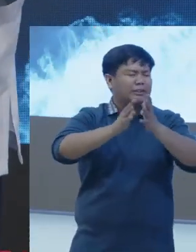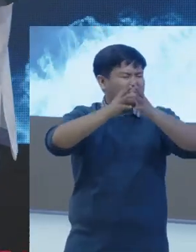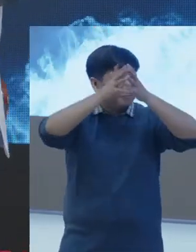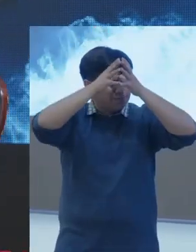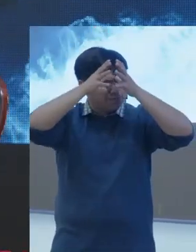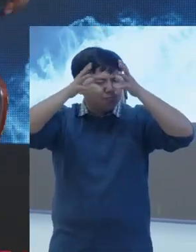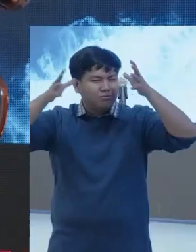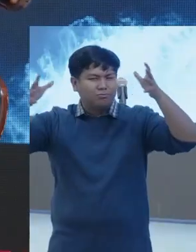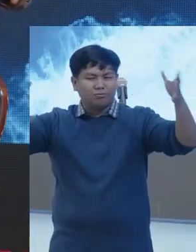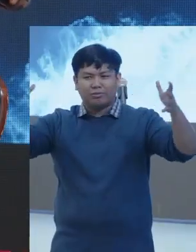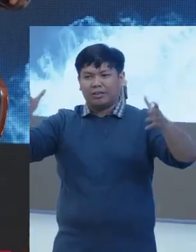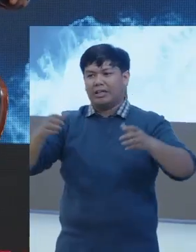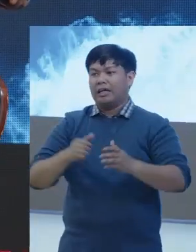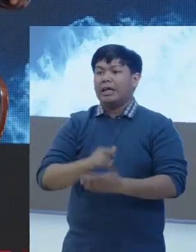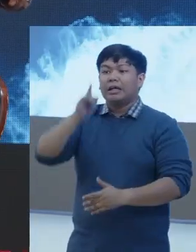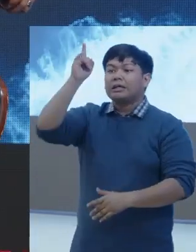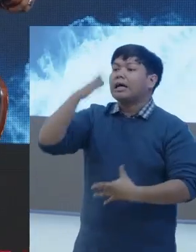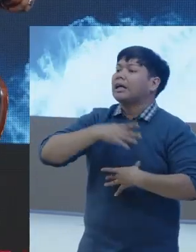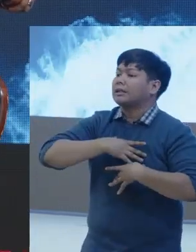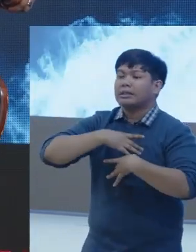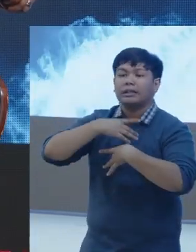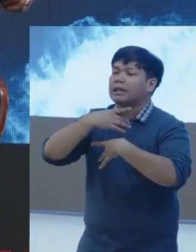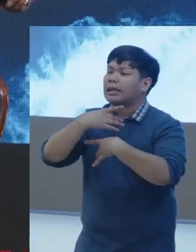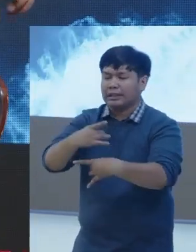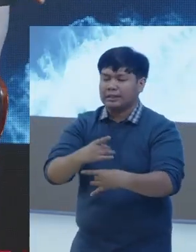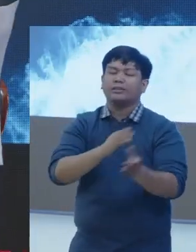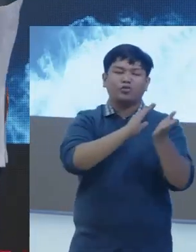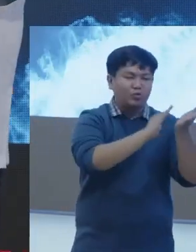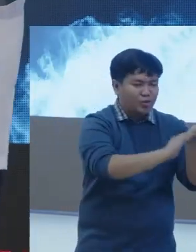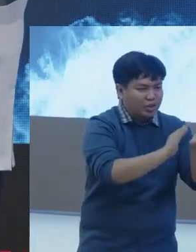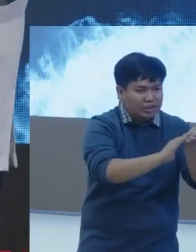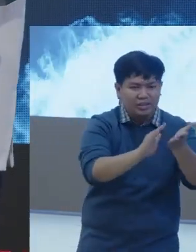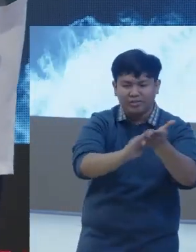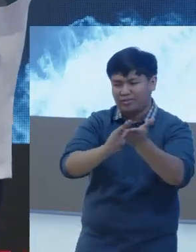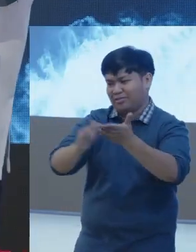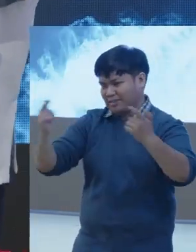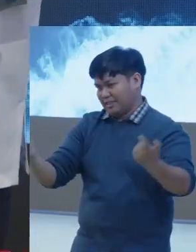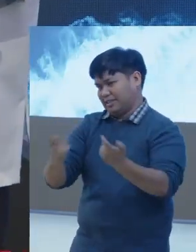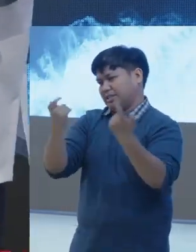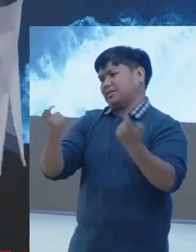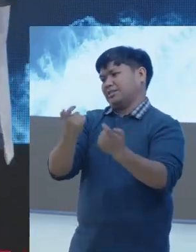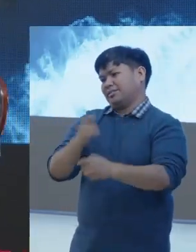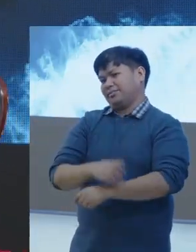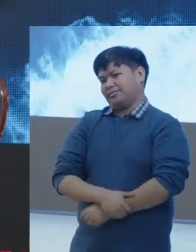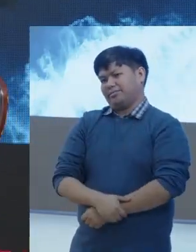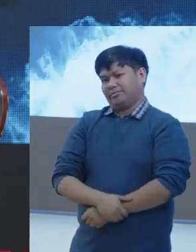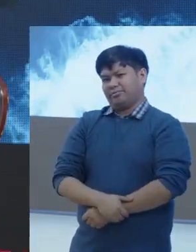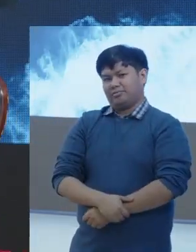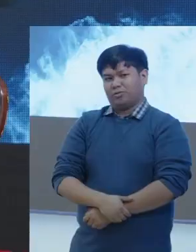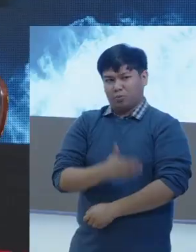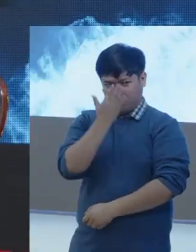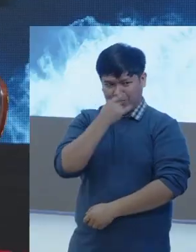naluluwalhati siya sa pagpapatawad ng kasalanan.